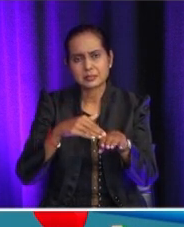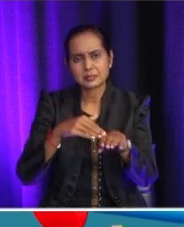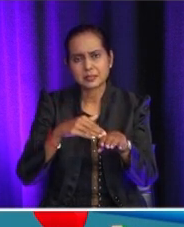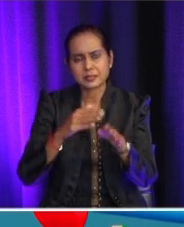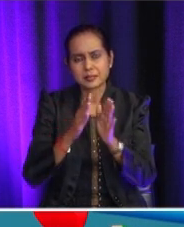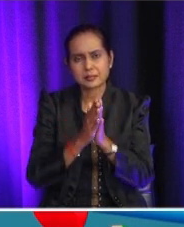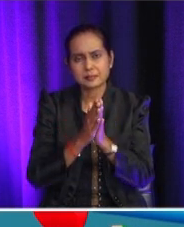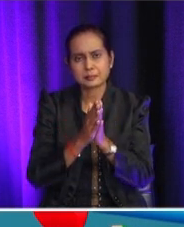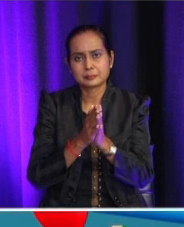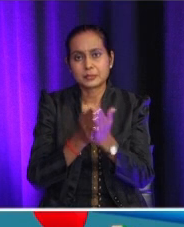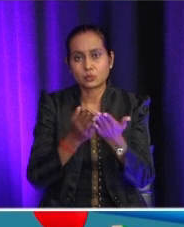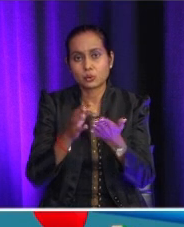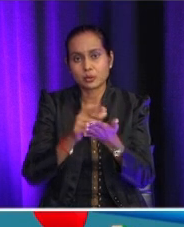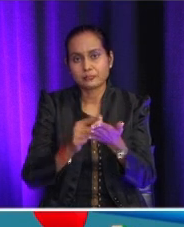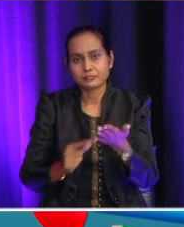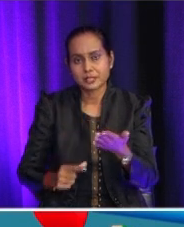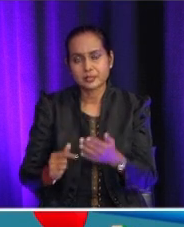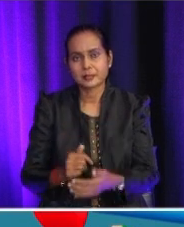macam Ilham buat tu.